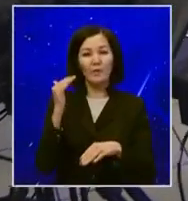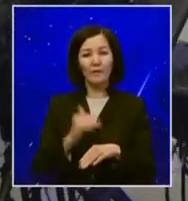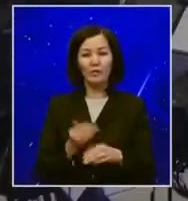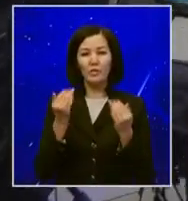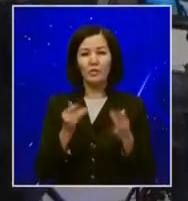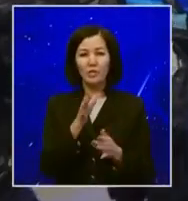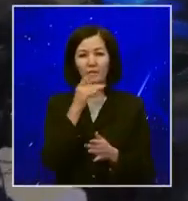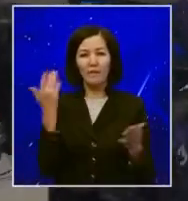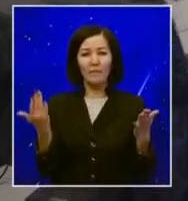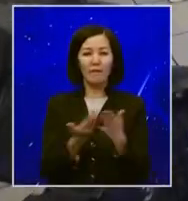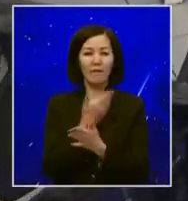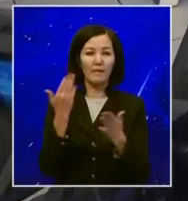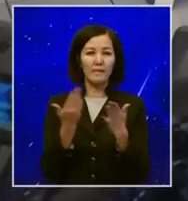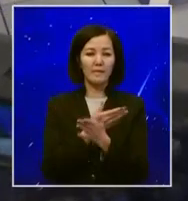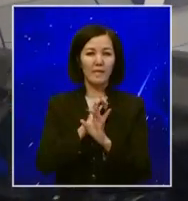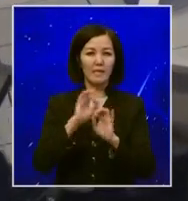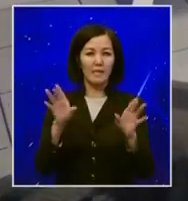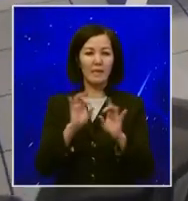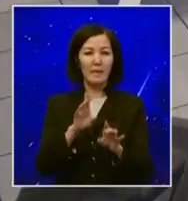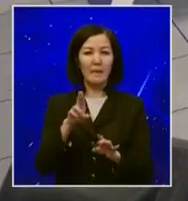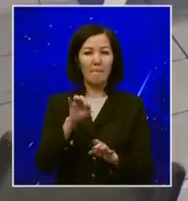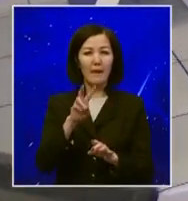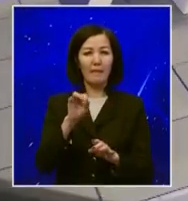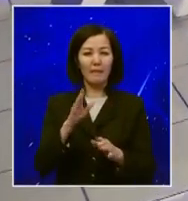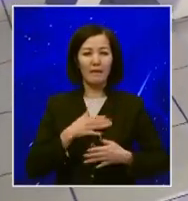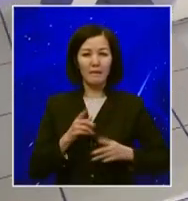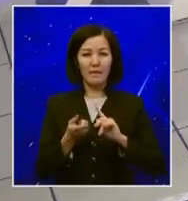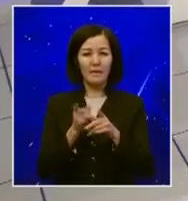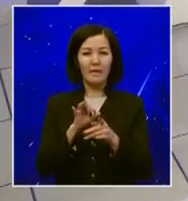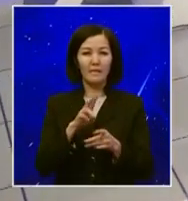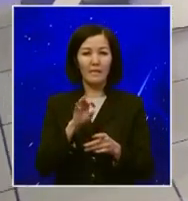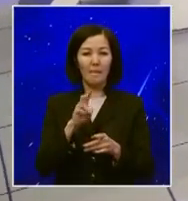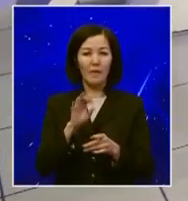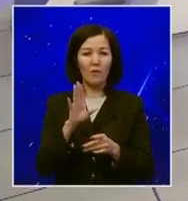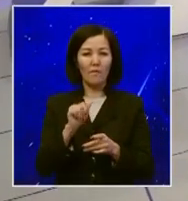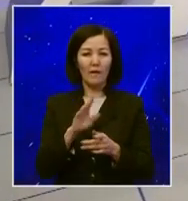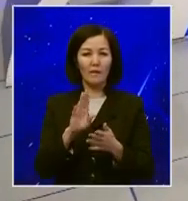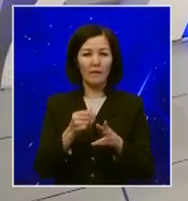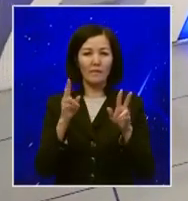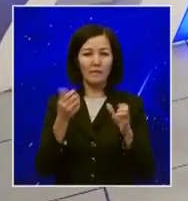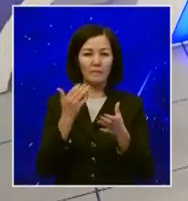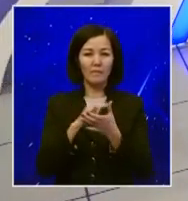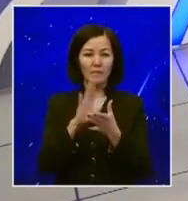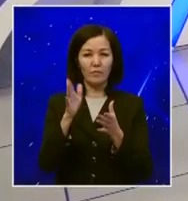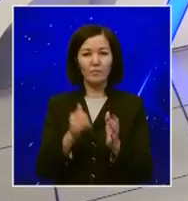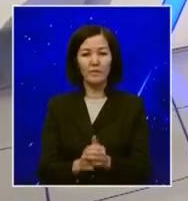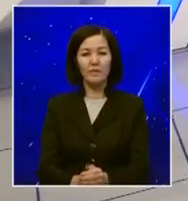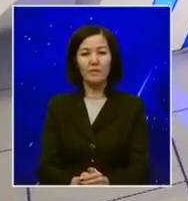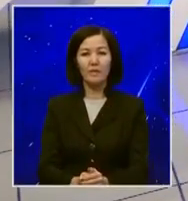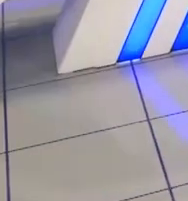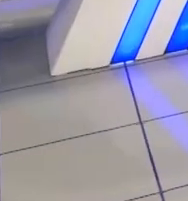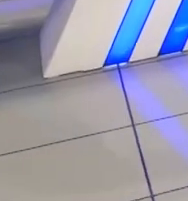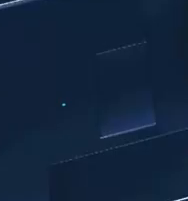Здравствуйте, на телеканале ЖТСУ. Время новостей. В студии Панау Симбекова. Сурдоперевод Айгуль Стамбековой. Сегодня в выпуске.